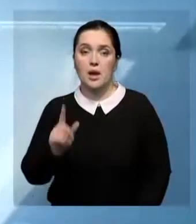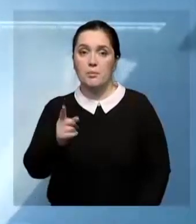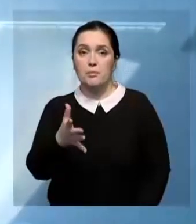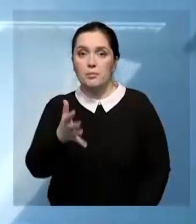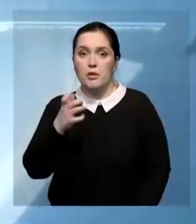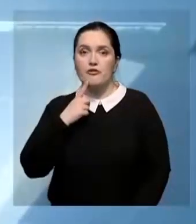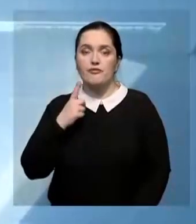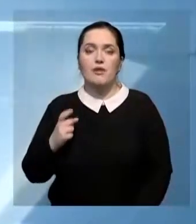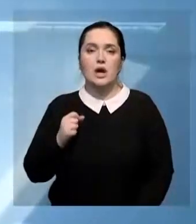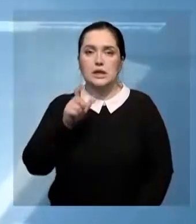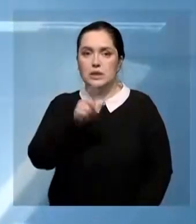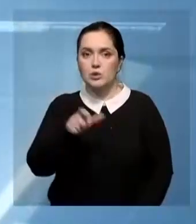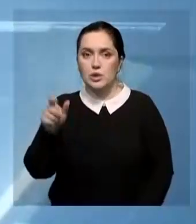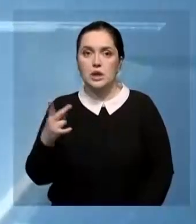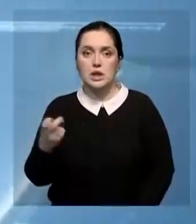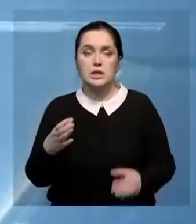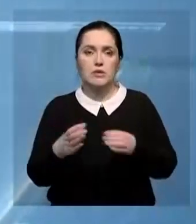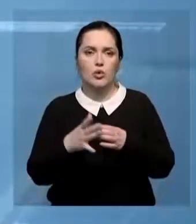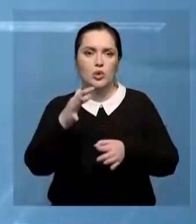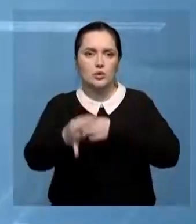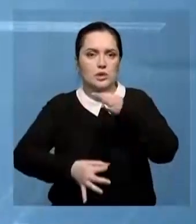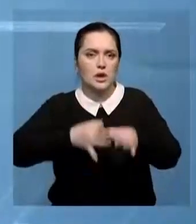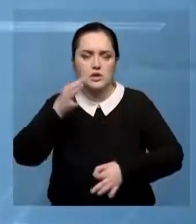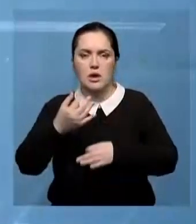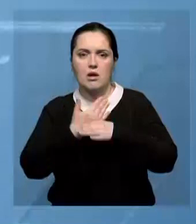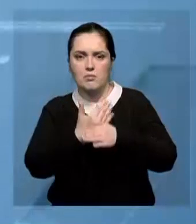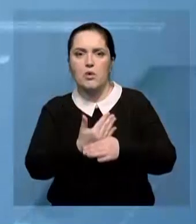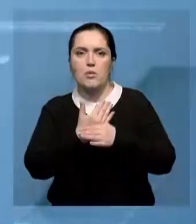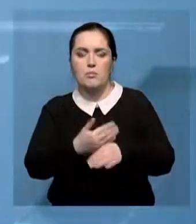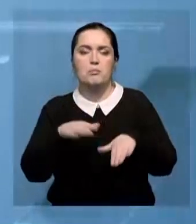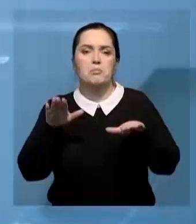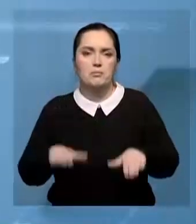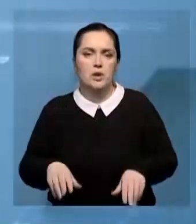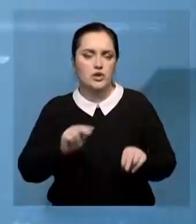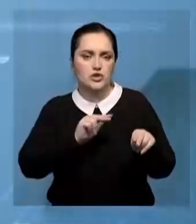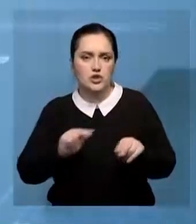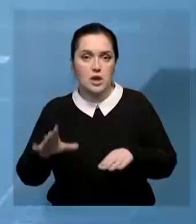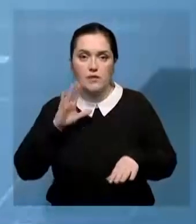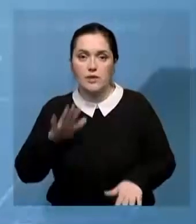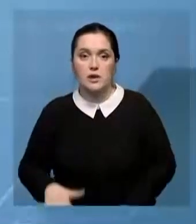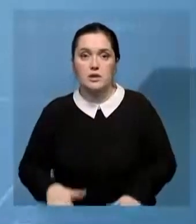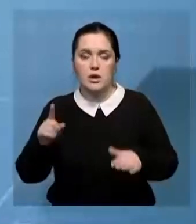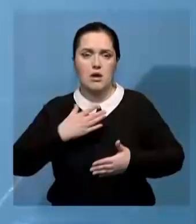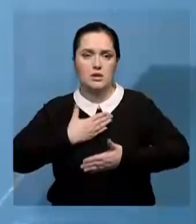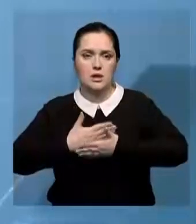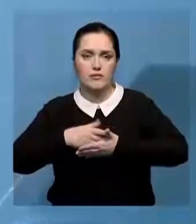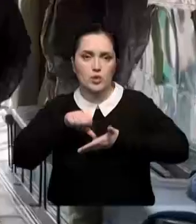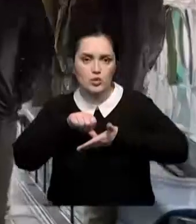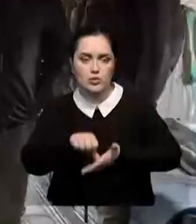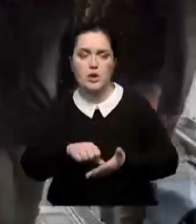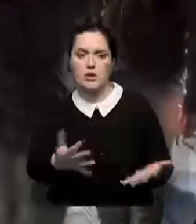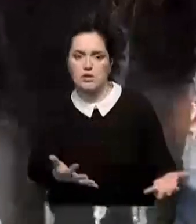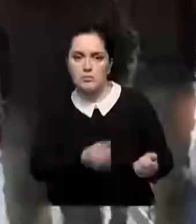Более 1500 военнослужащих Национальной гвардии круглосуточно оказывают помощь в зонах стихийного бедствия. Они активно участвуют